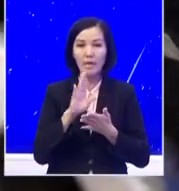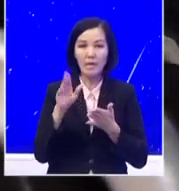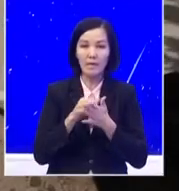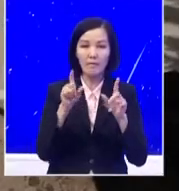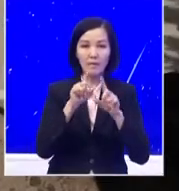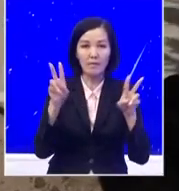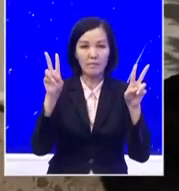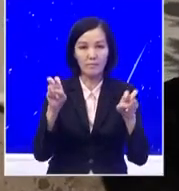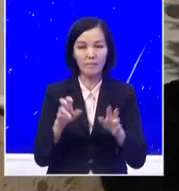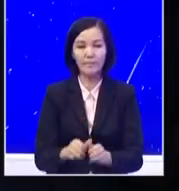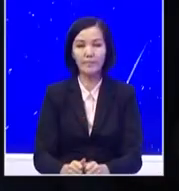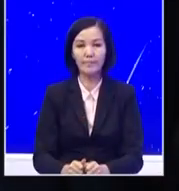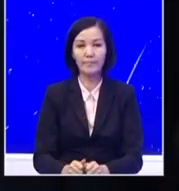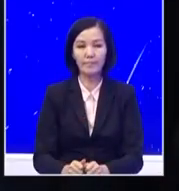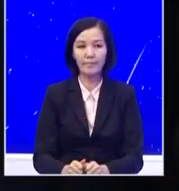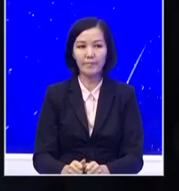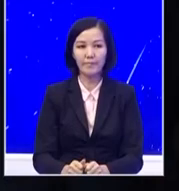каждого.